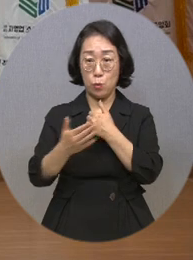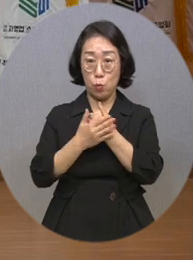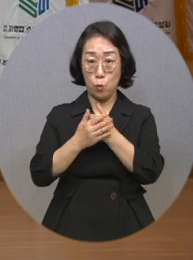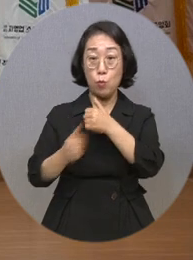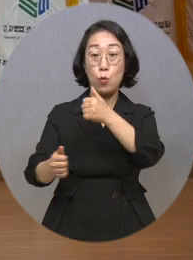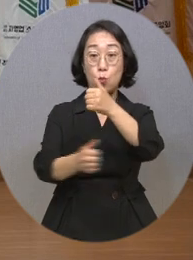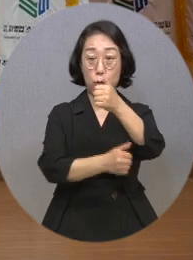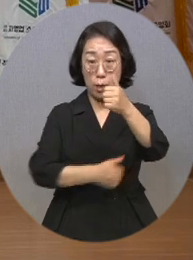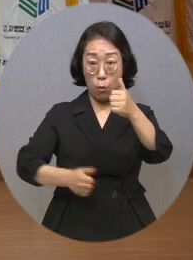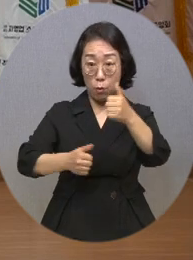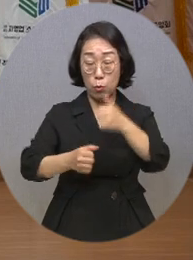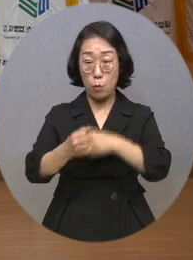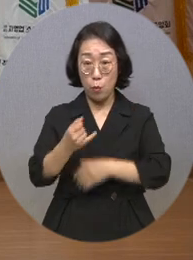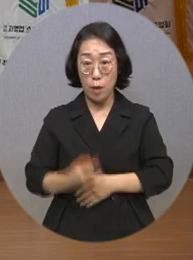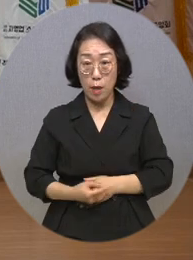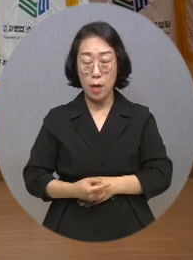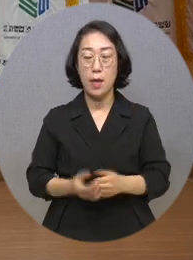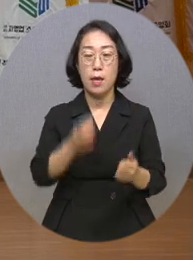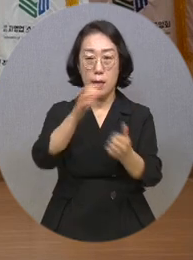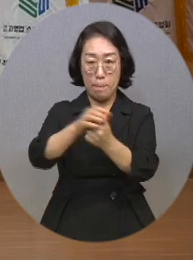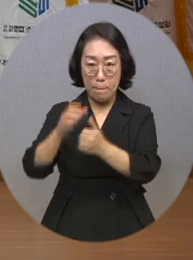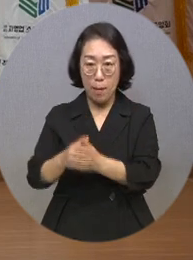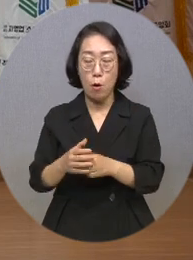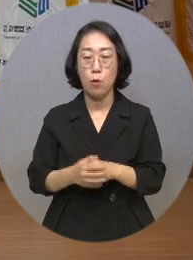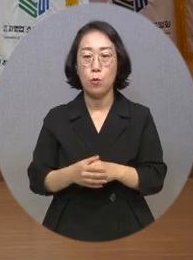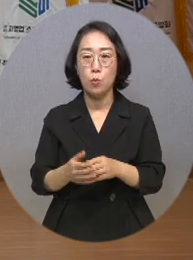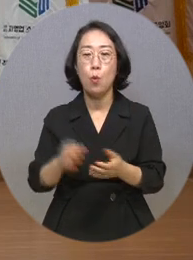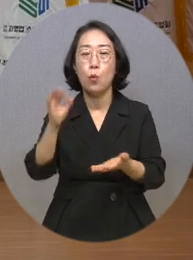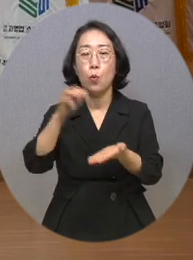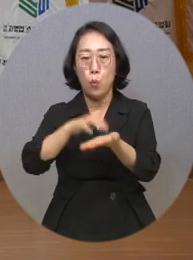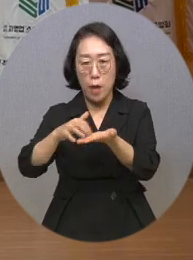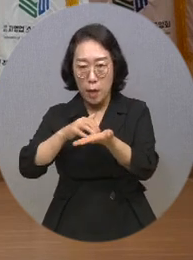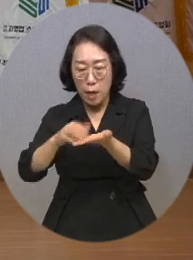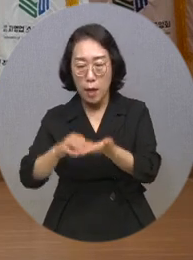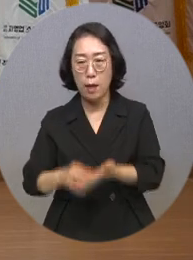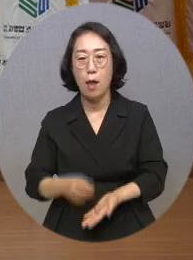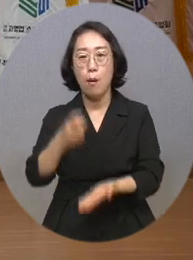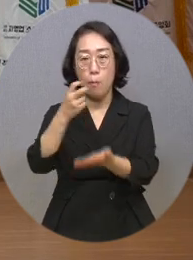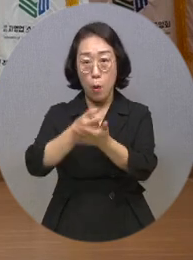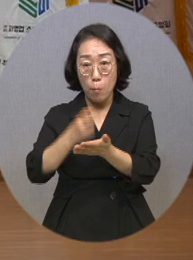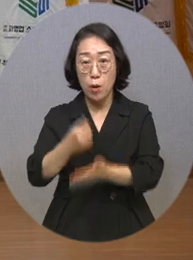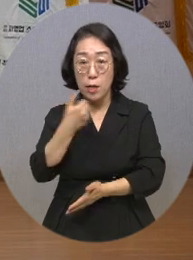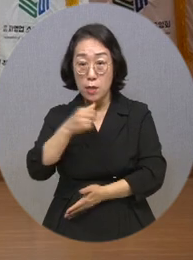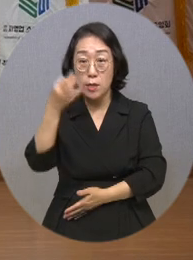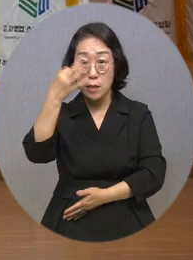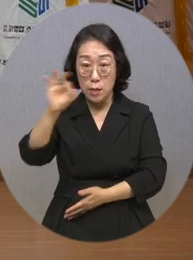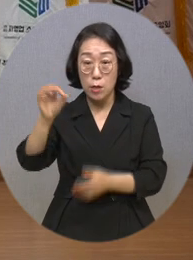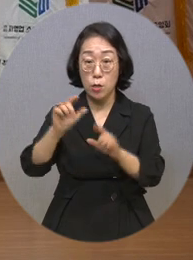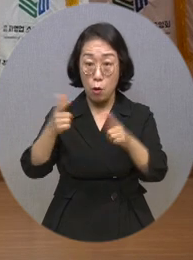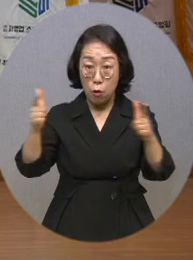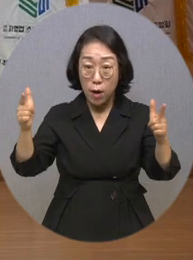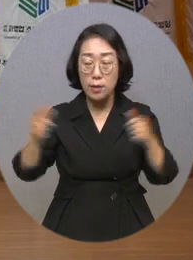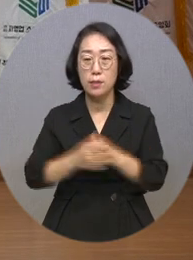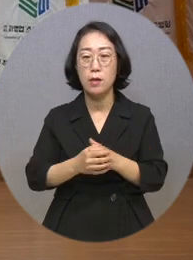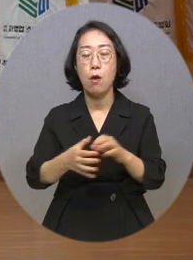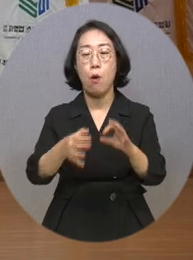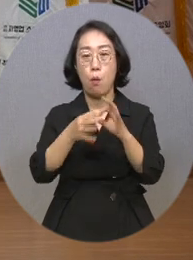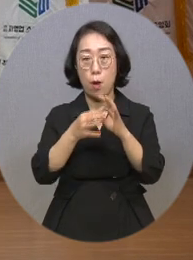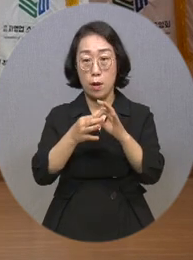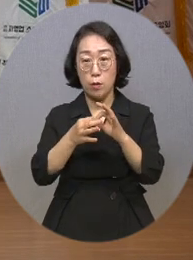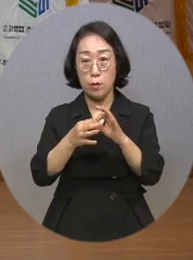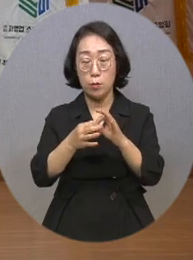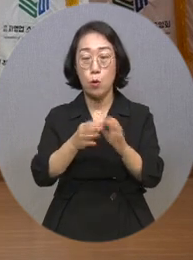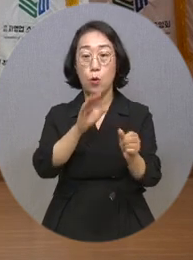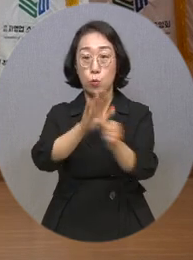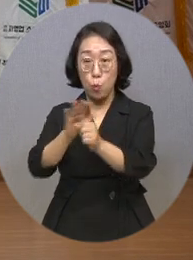경영지원분과위원회는 인사, 노무, 세무, 회계, 법무, 변호, 인증, 특허 등 소상공인이 필요한 각